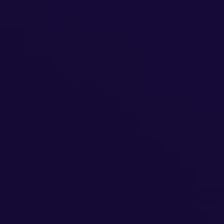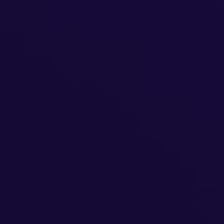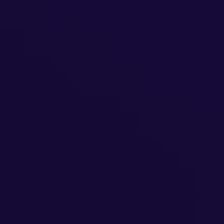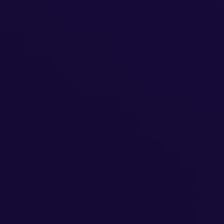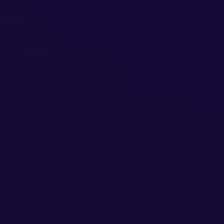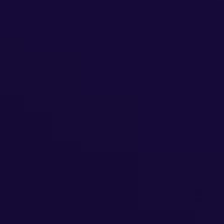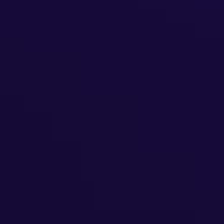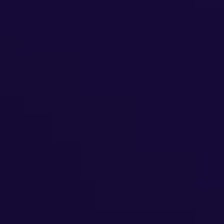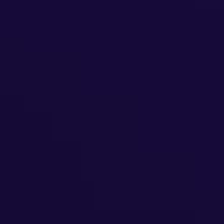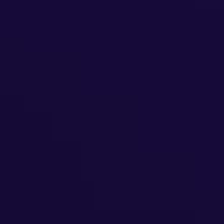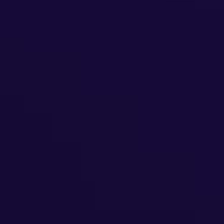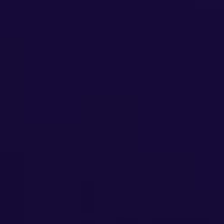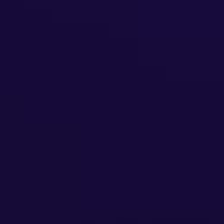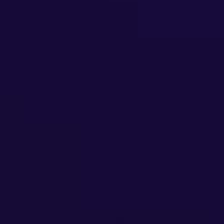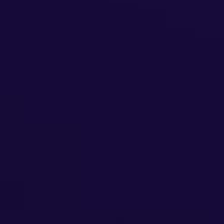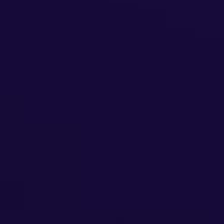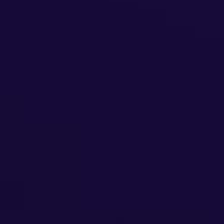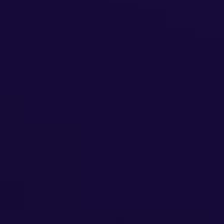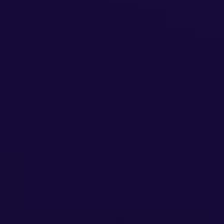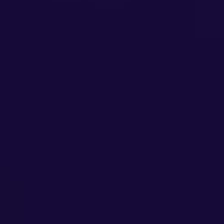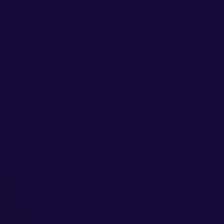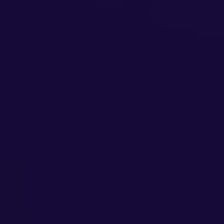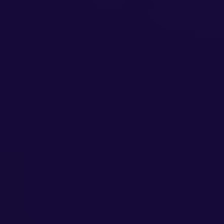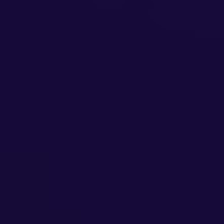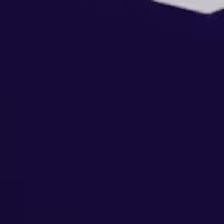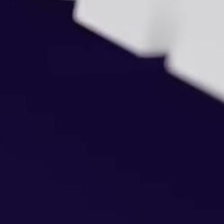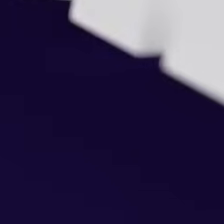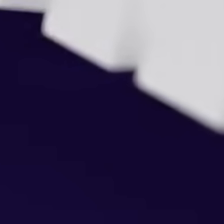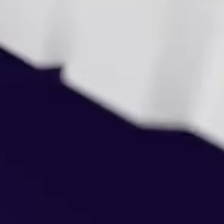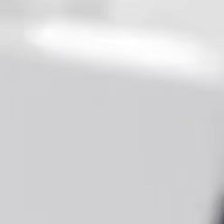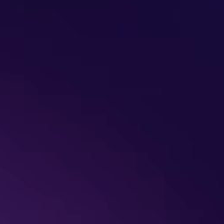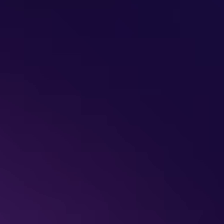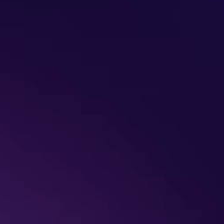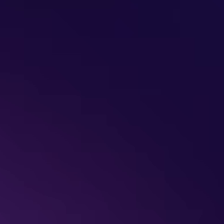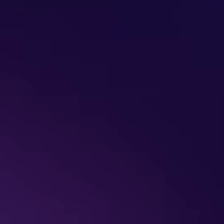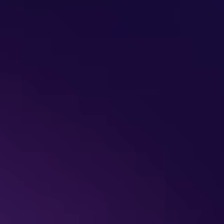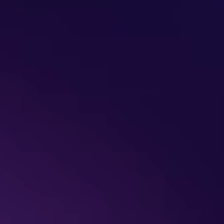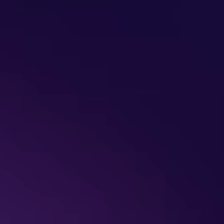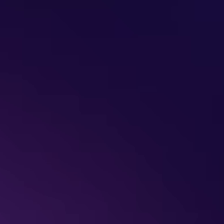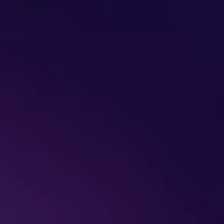Program disponibil pe primaplay.ro.